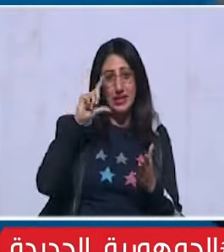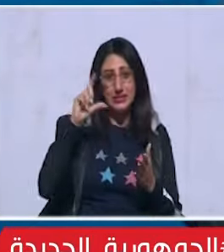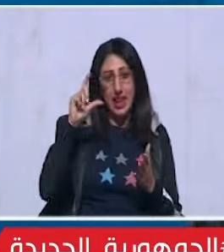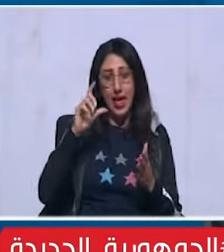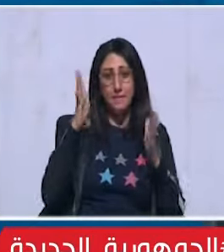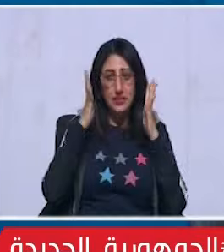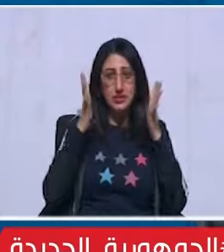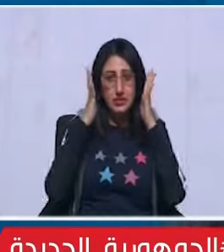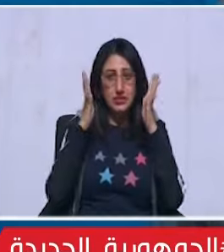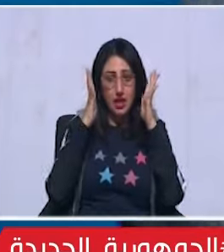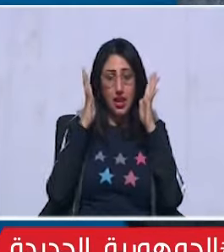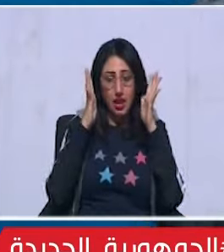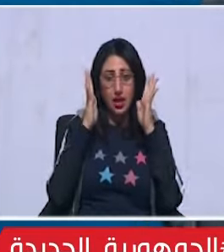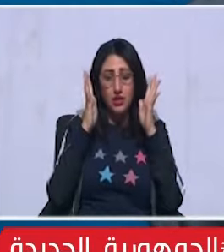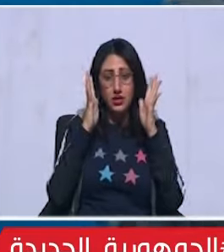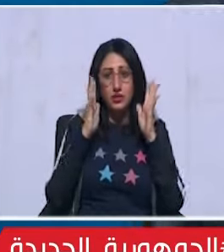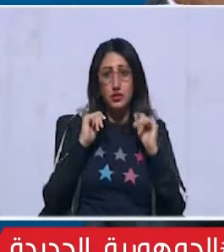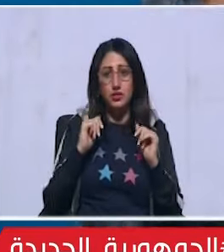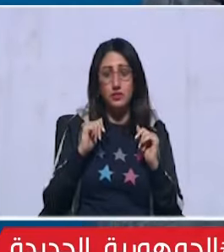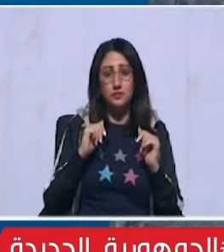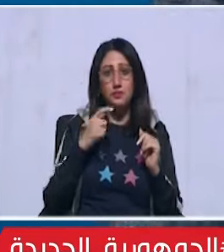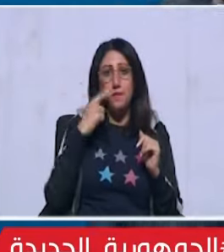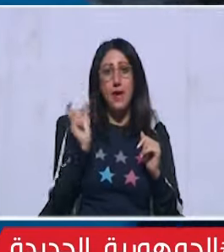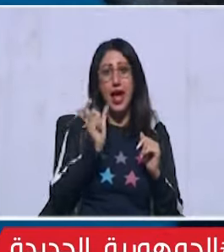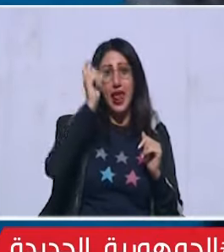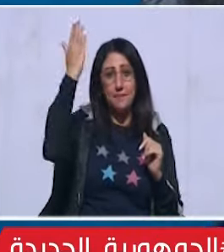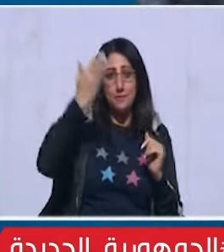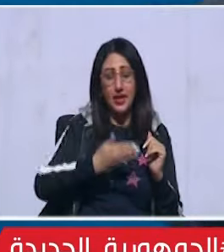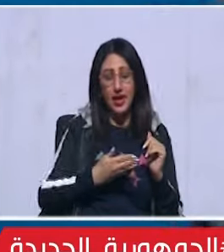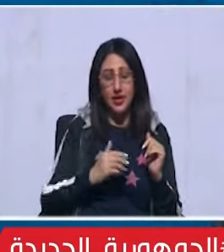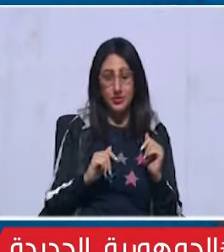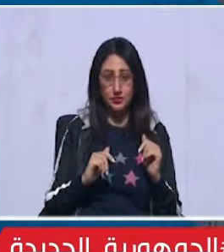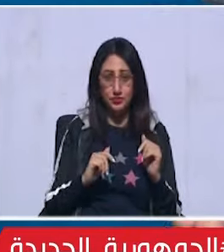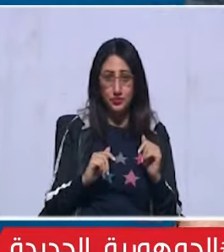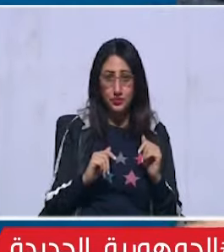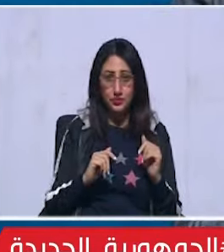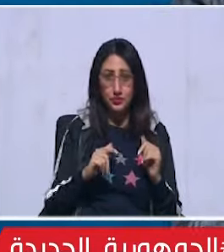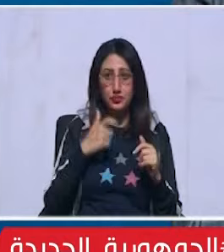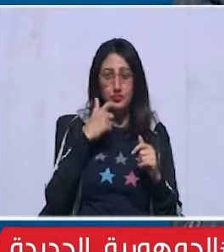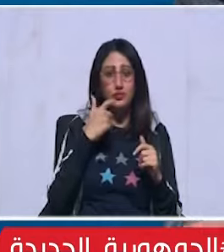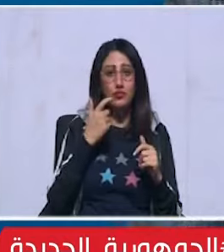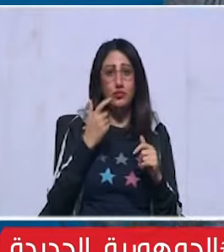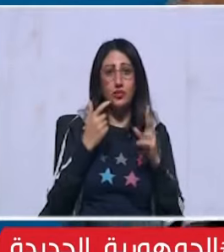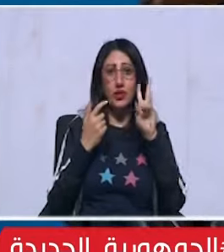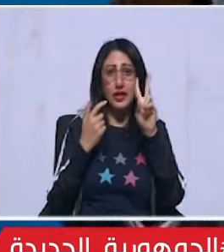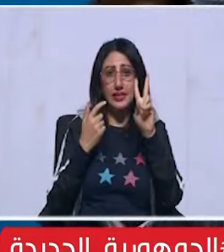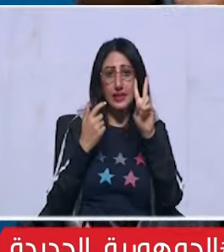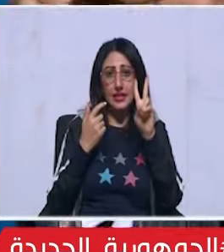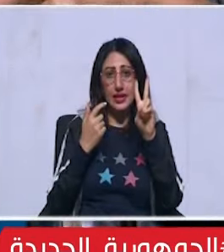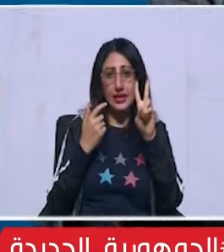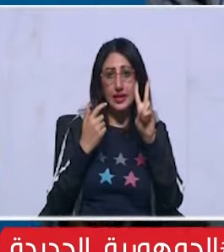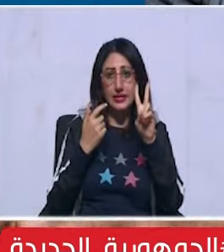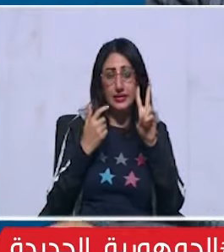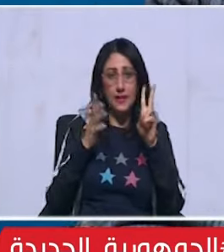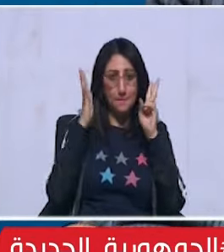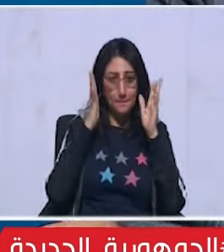الصلاه اللي صلى بيه مع الانبياء قبل الصعود طب مش صلى بيه ركعتين صلى بهم ركعتين ازاي في